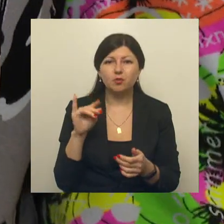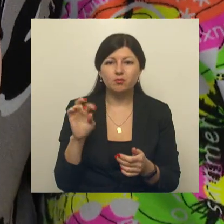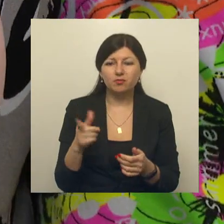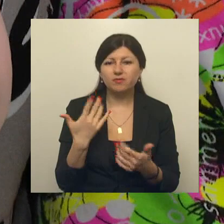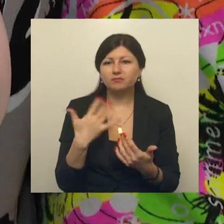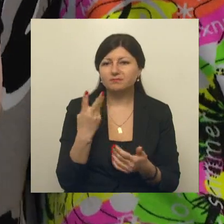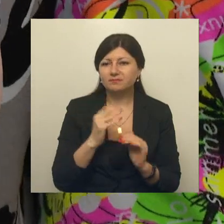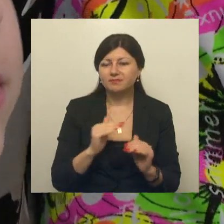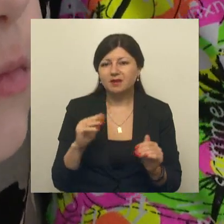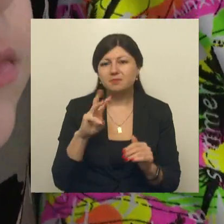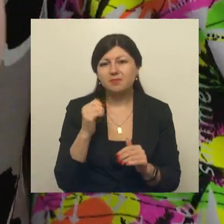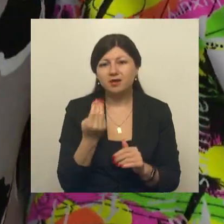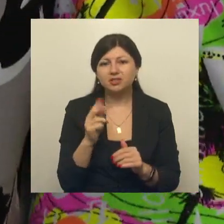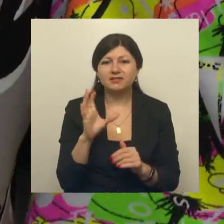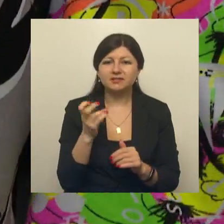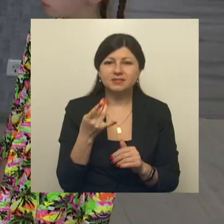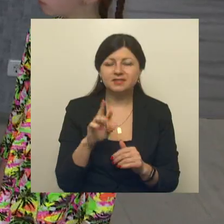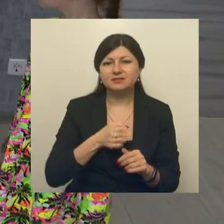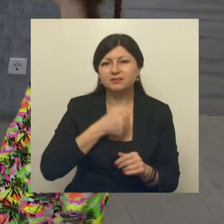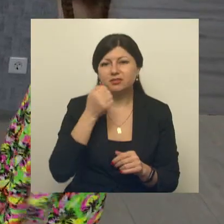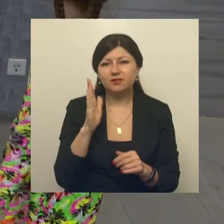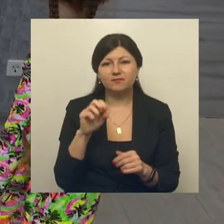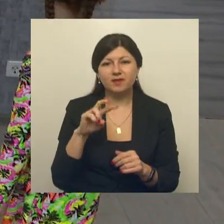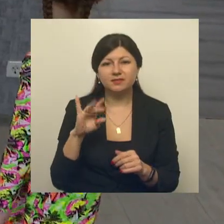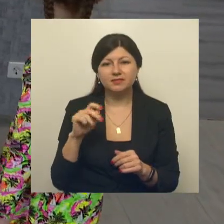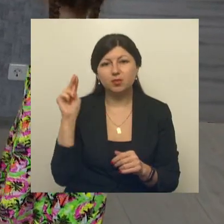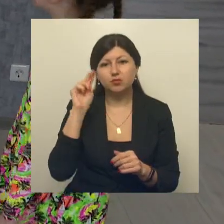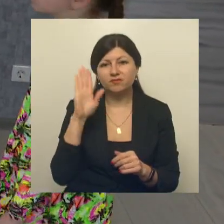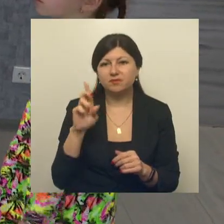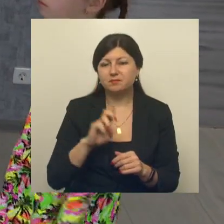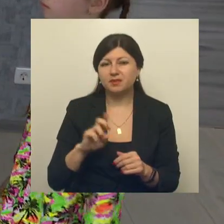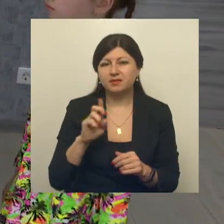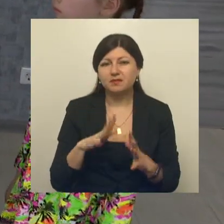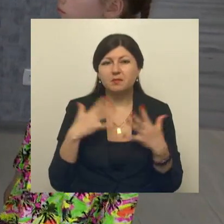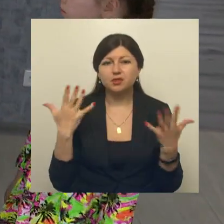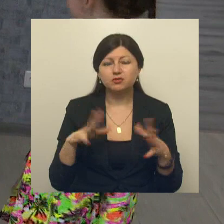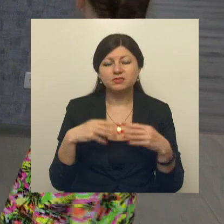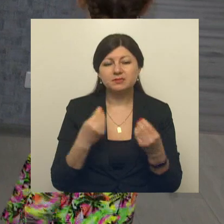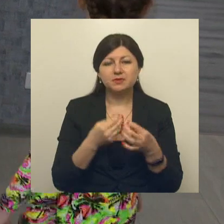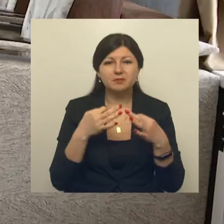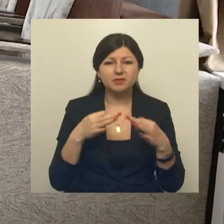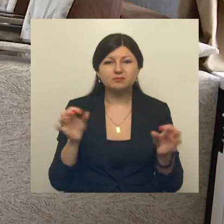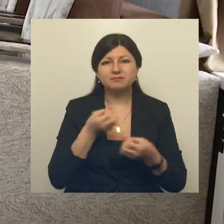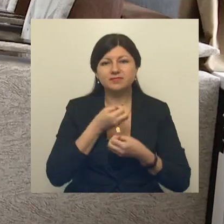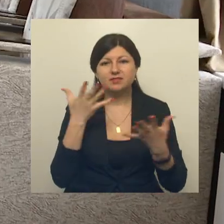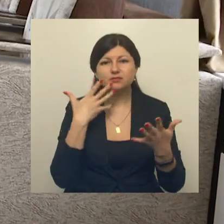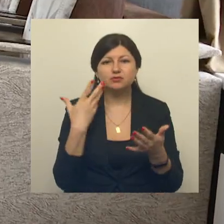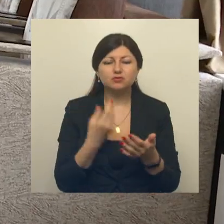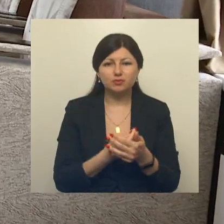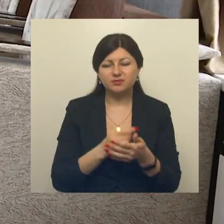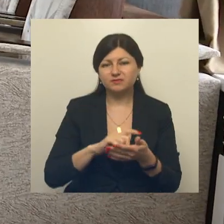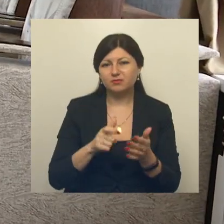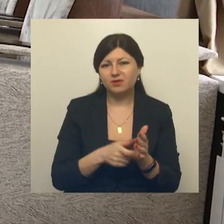Маша, Есения и старшая Валентина, которая сейчас учится в Белгороде. Для большой семьи просторный и светлый собственный уголок